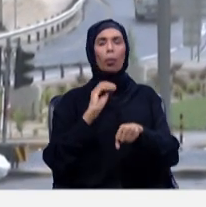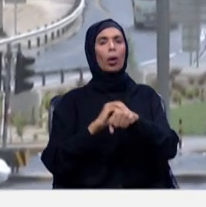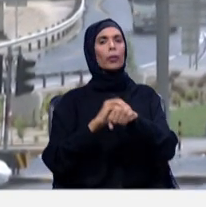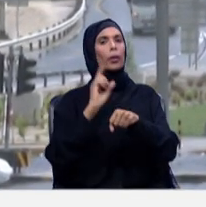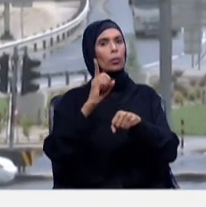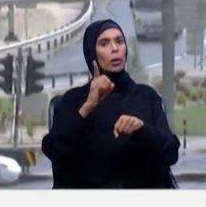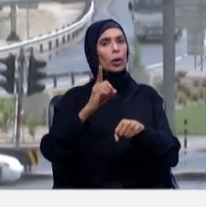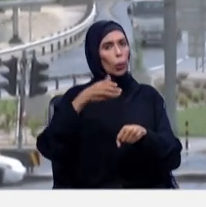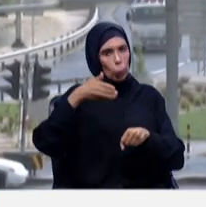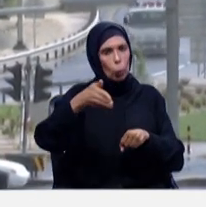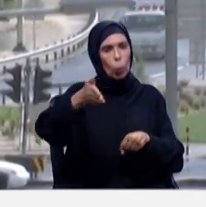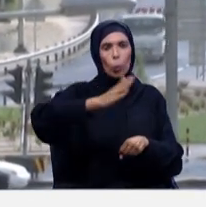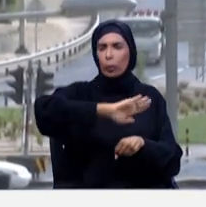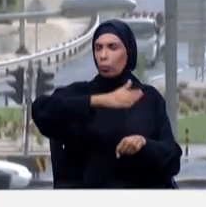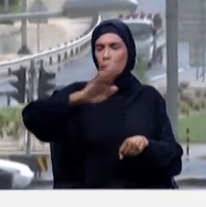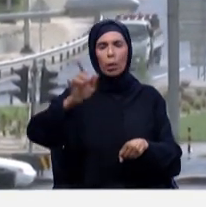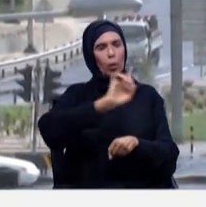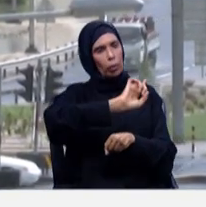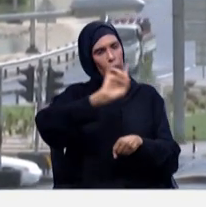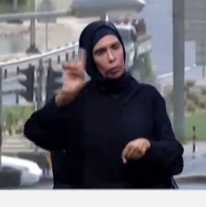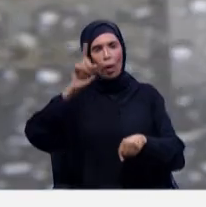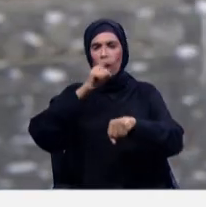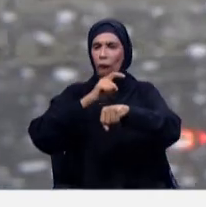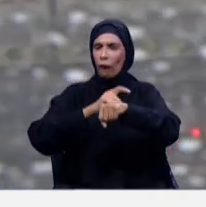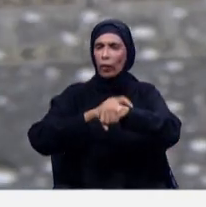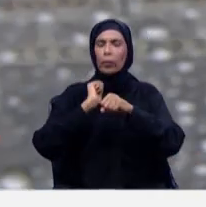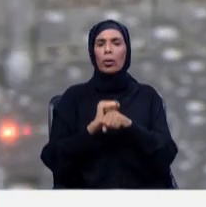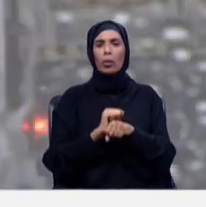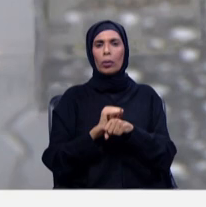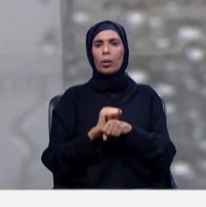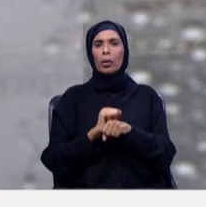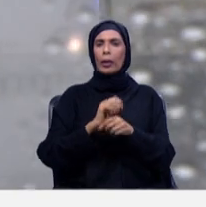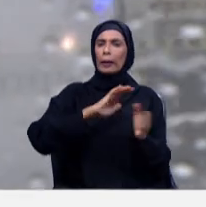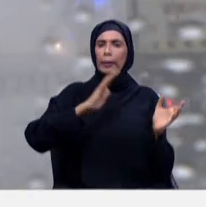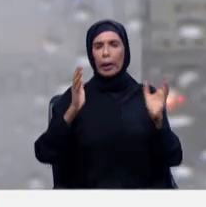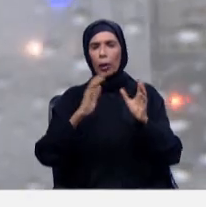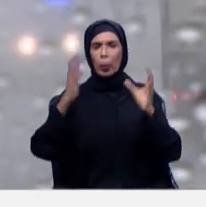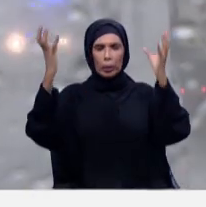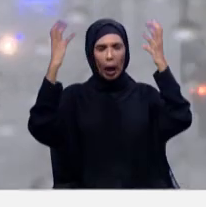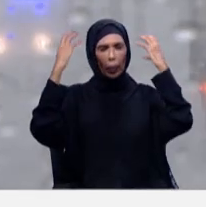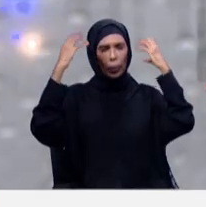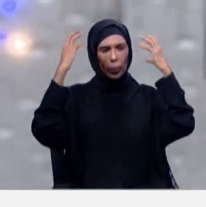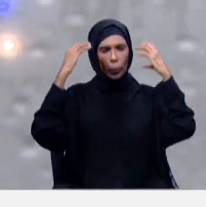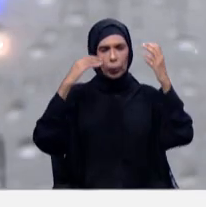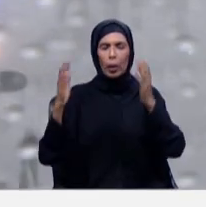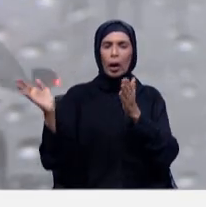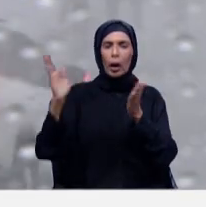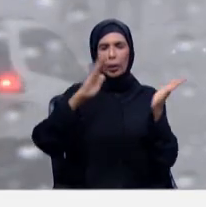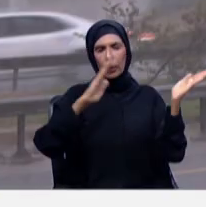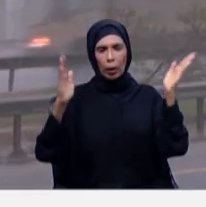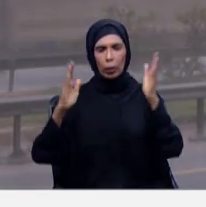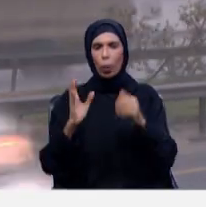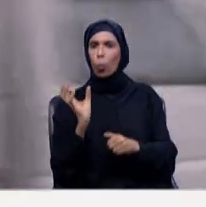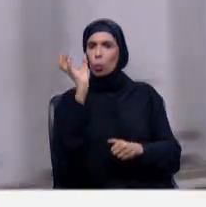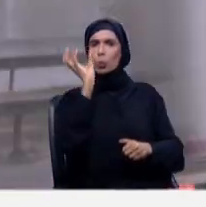المرتادي البحر بعدم ارتياد البحر خلال هذه فتره التقلبات بسبب الرياح الهابطه والسحب الركاميه اللي تتكون